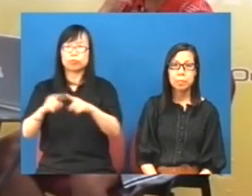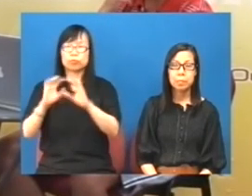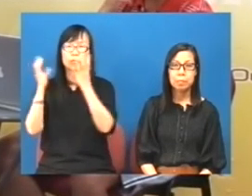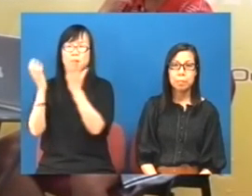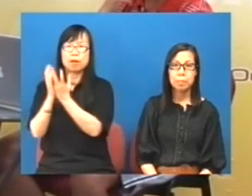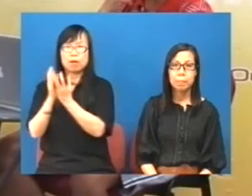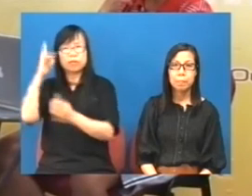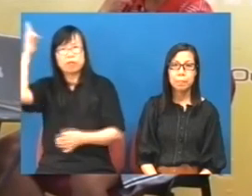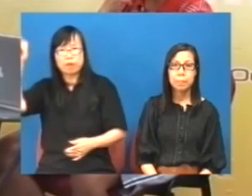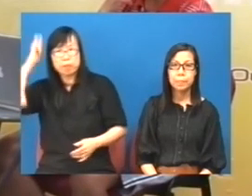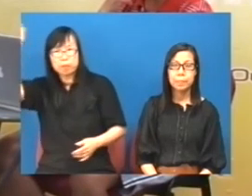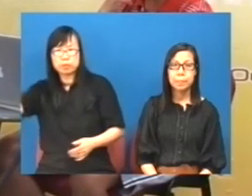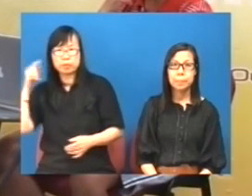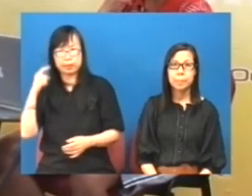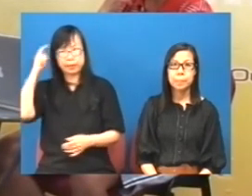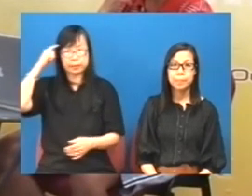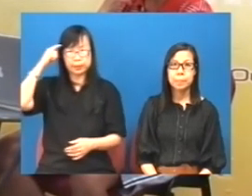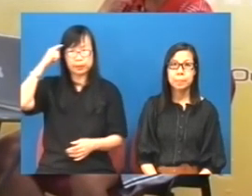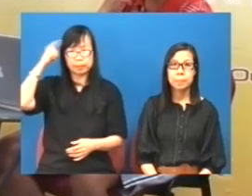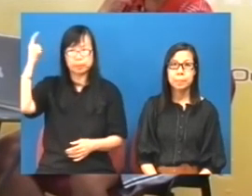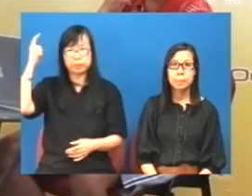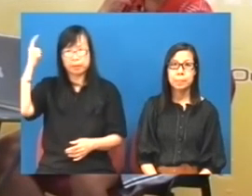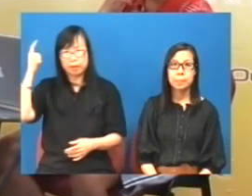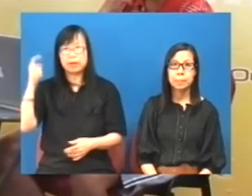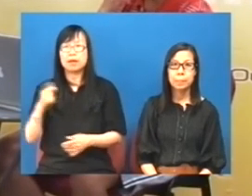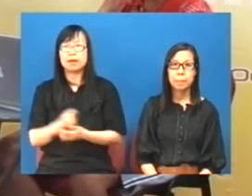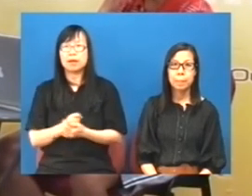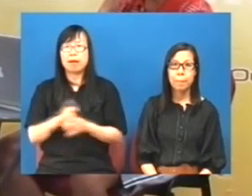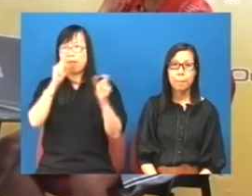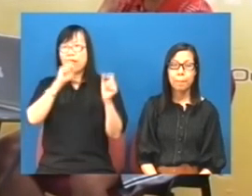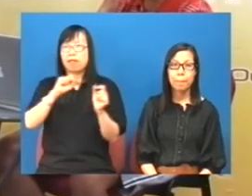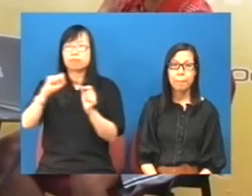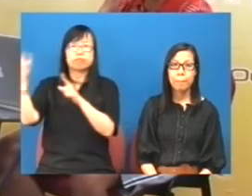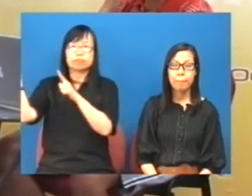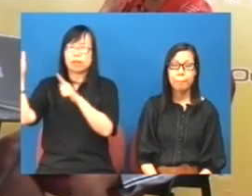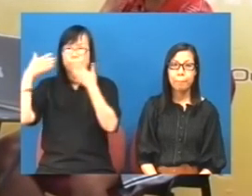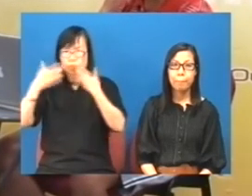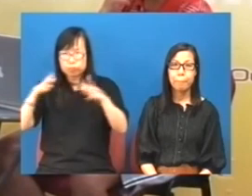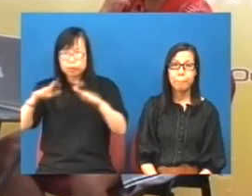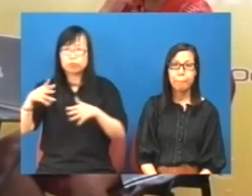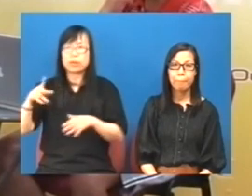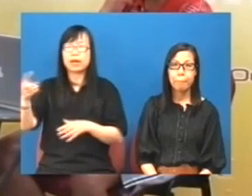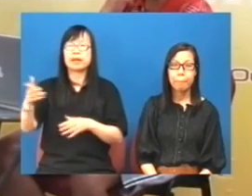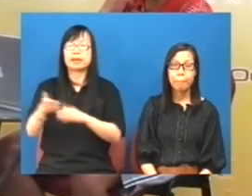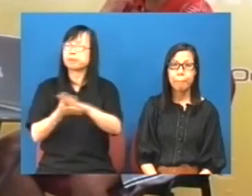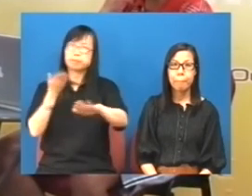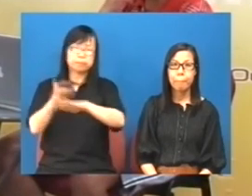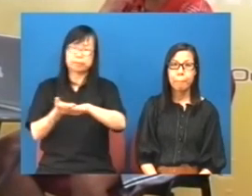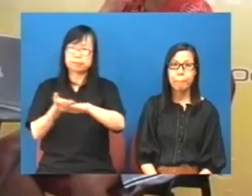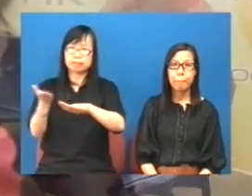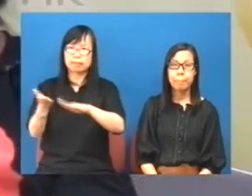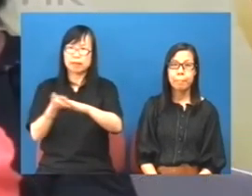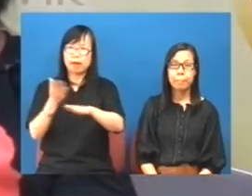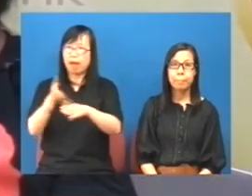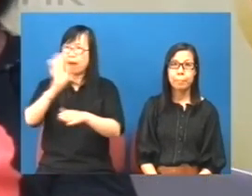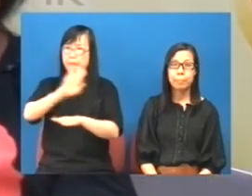搜完書回來再搞又用回三福皮不